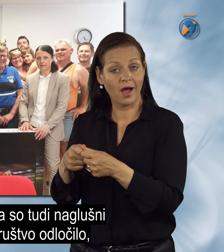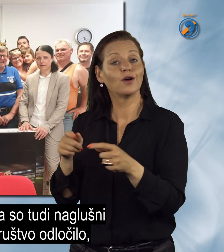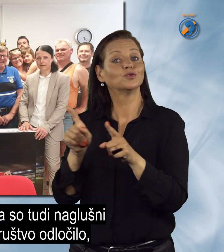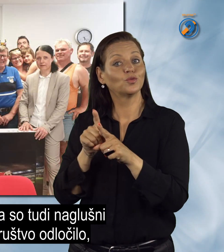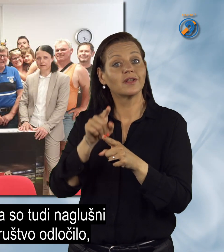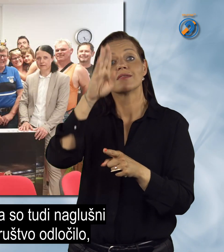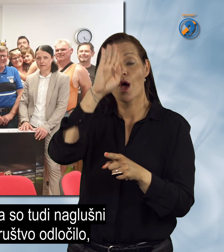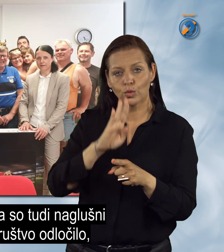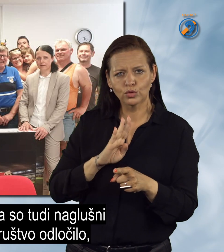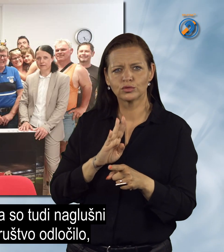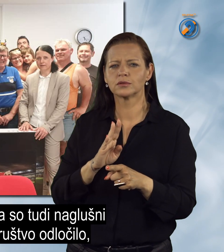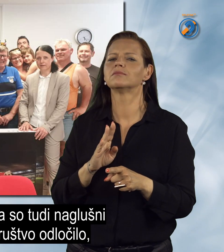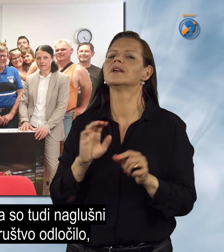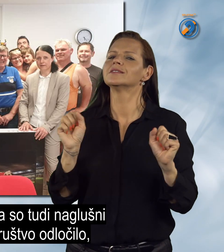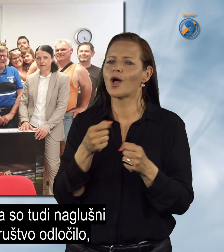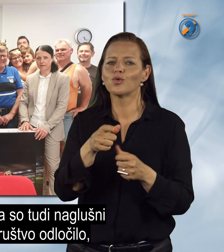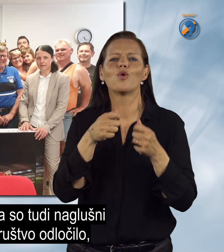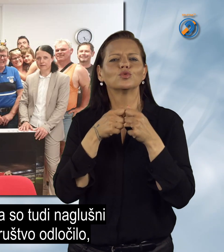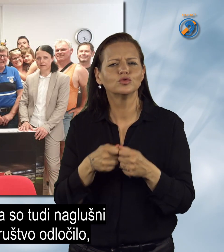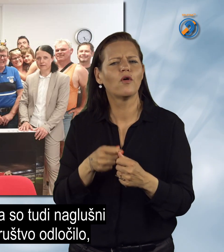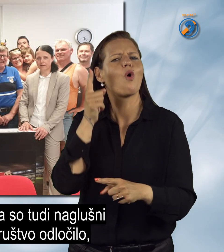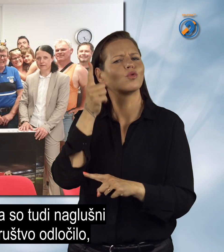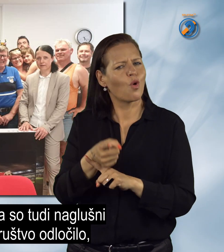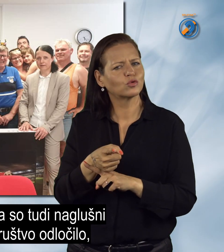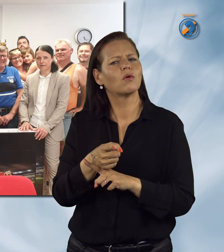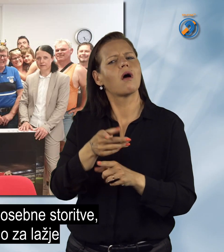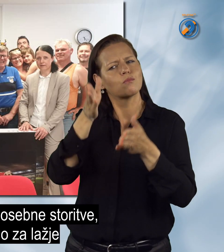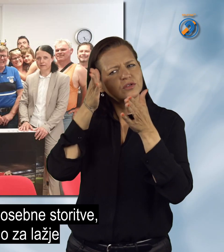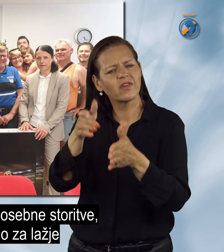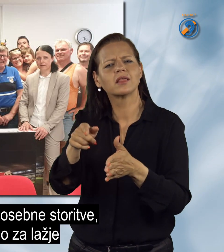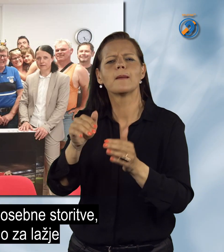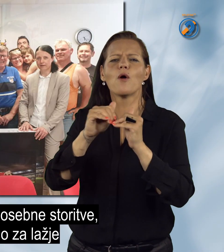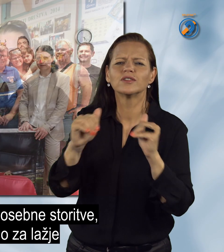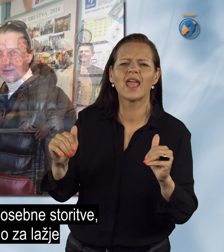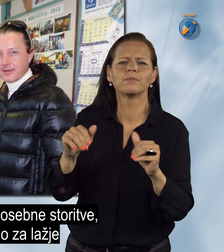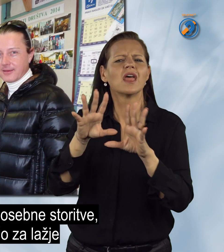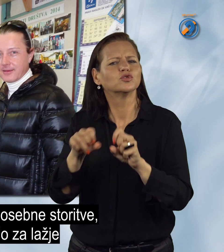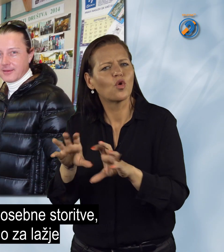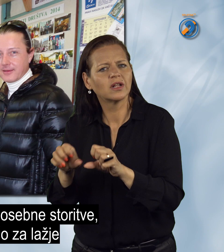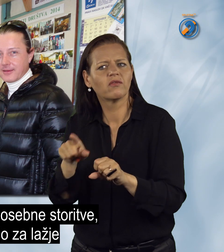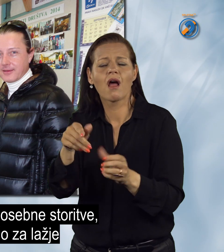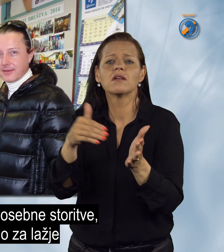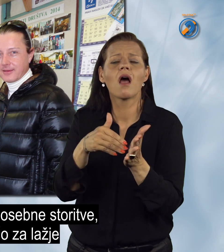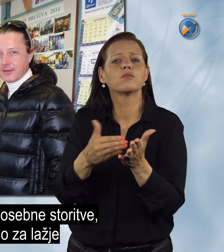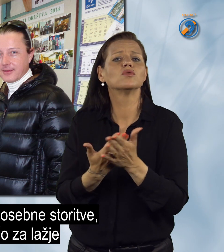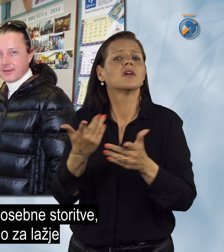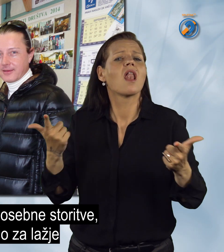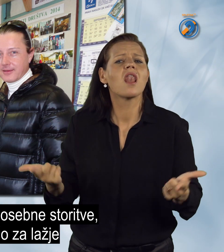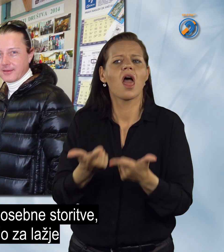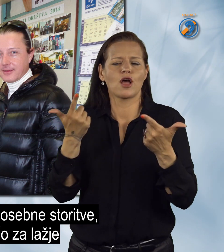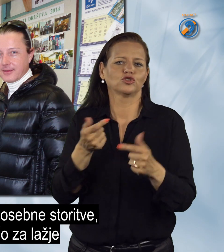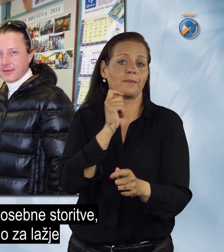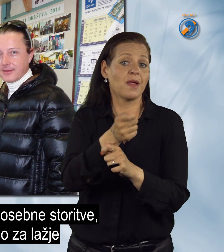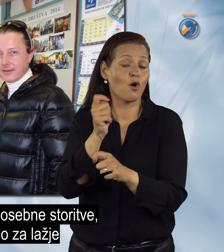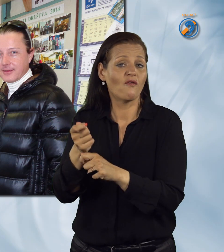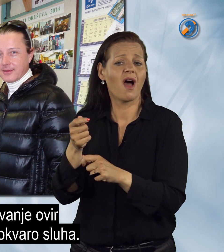tudi naglušni in zato se je društvo odločilo, da jim posveti posebne storitve, ki jih rabijo za lažje premagovanje